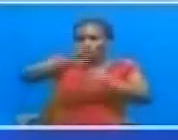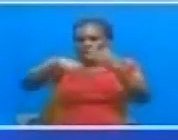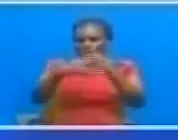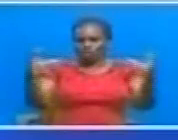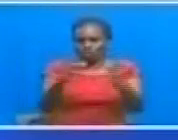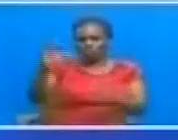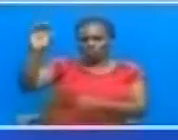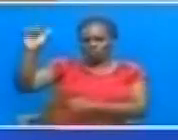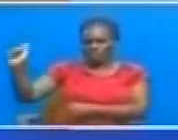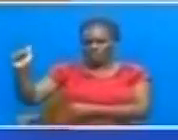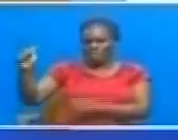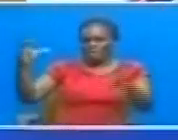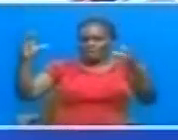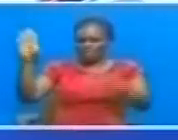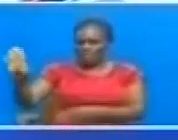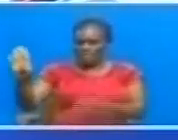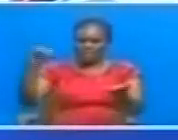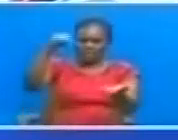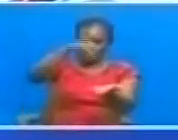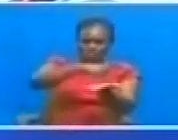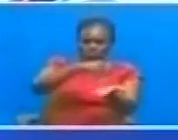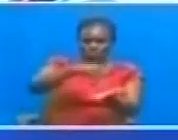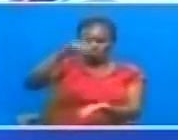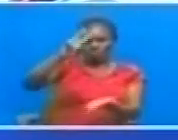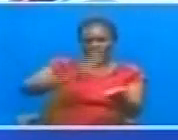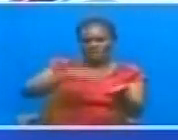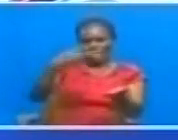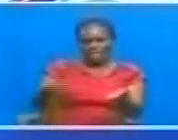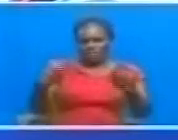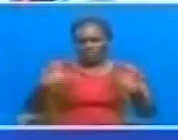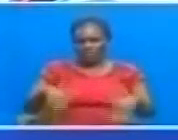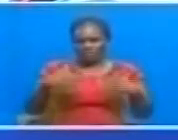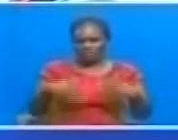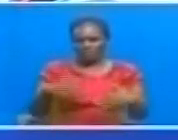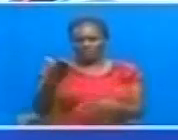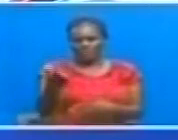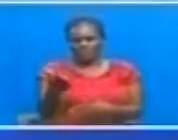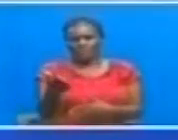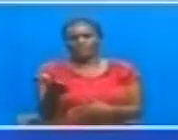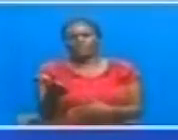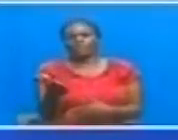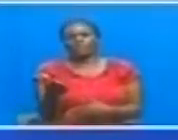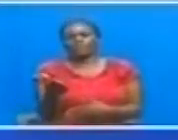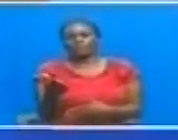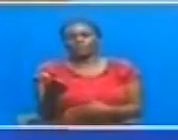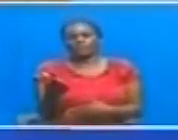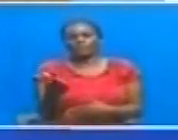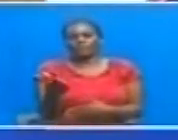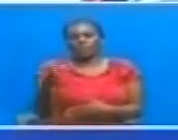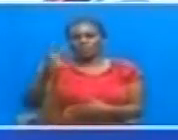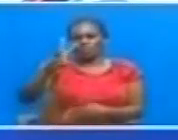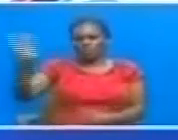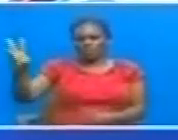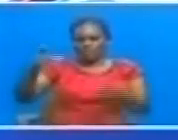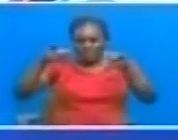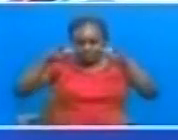A. Kundi B litawajumuisha washindwa wa mkondo wa Christie's, Kenya Harlequins, Total Nondies, Western